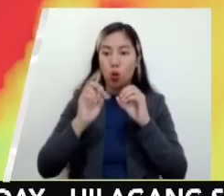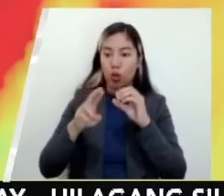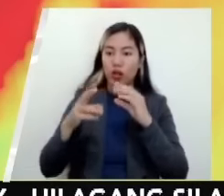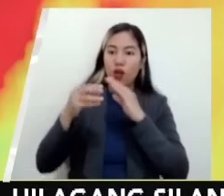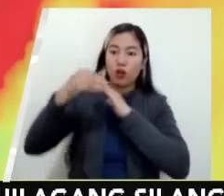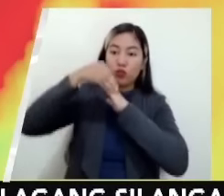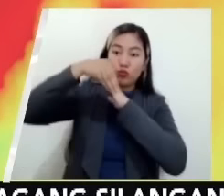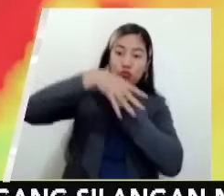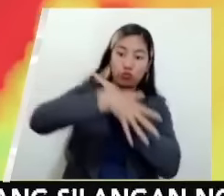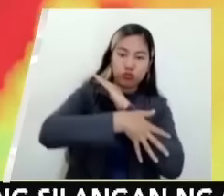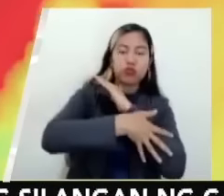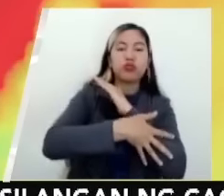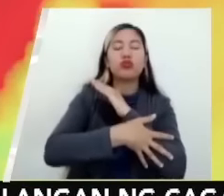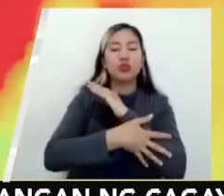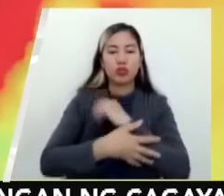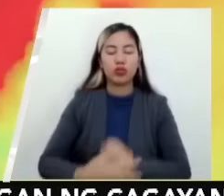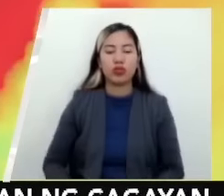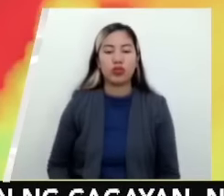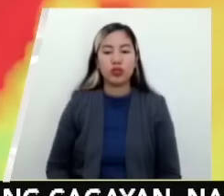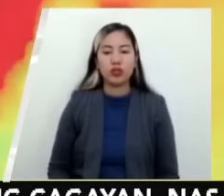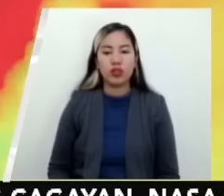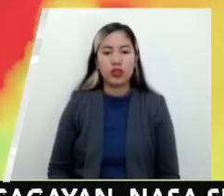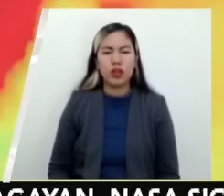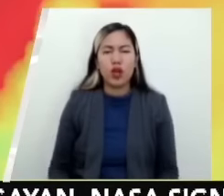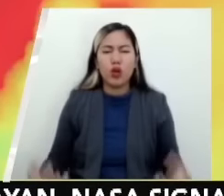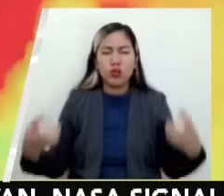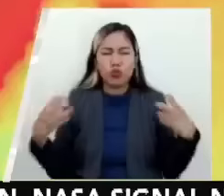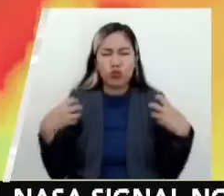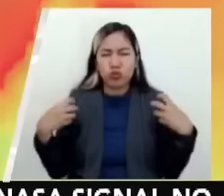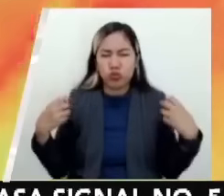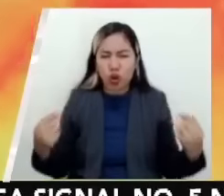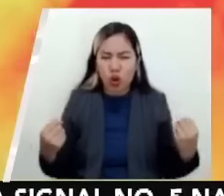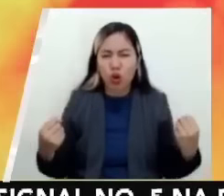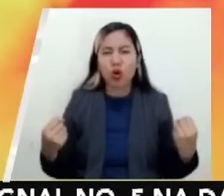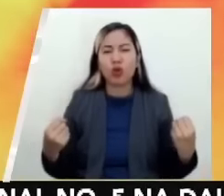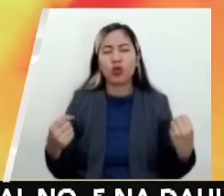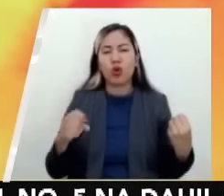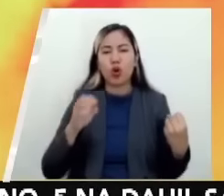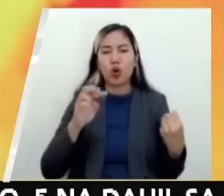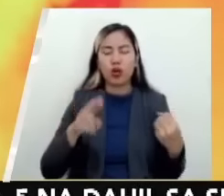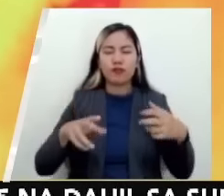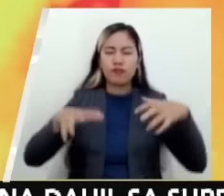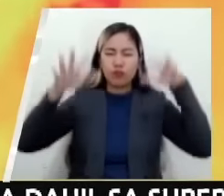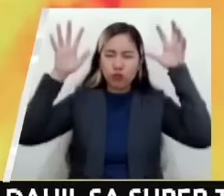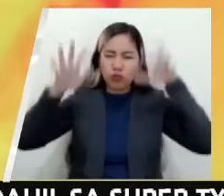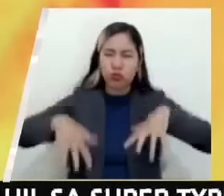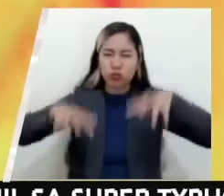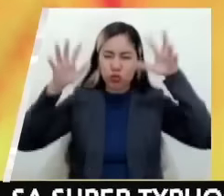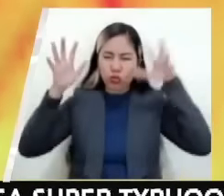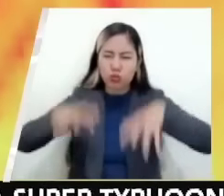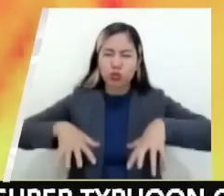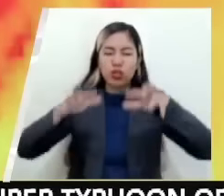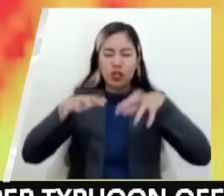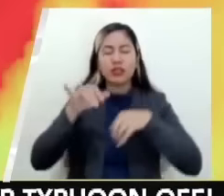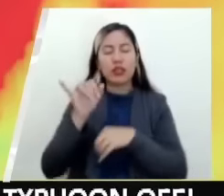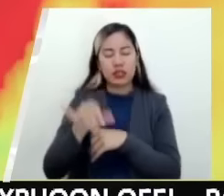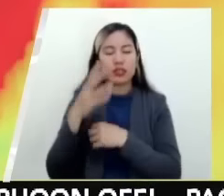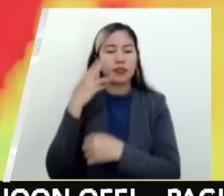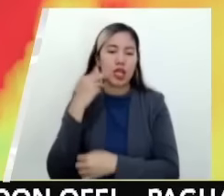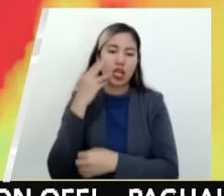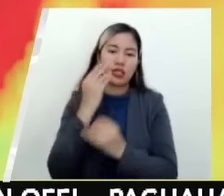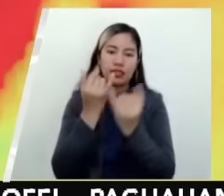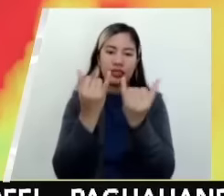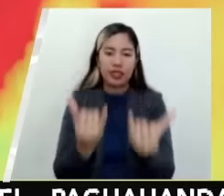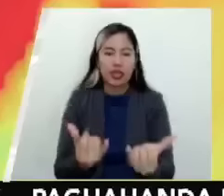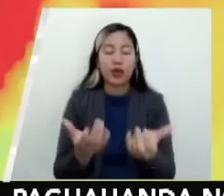ng Ophel. Intense to torrential rains o matitinding ulan ang maaaring maranasan ngayong araw sa Cagayan